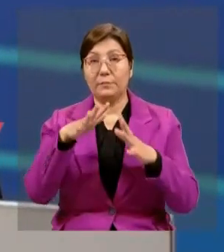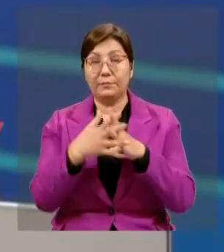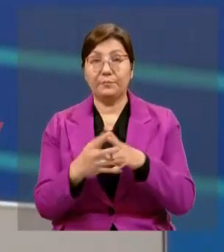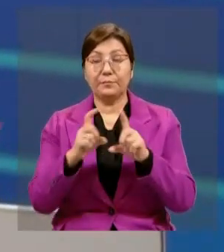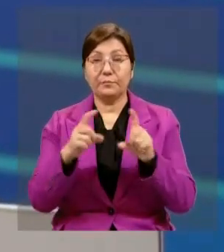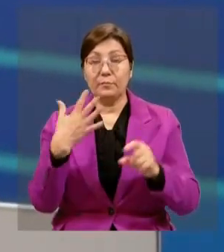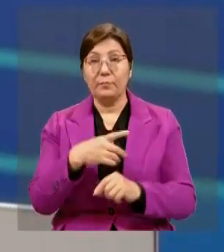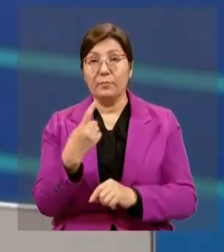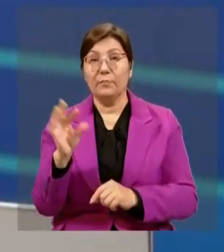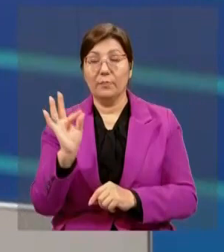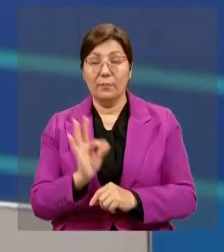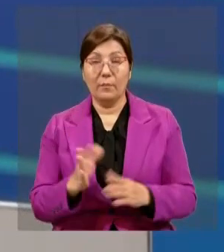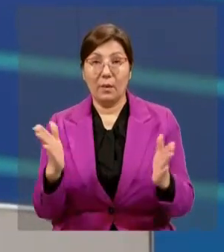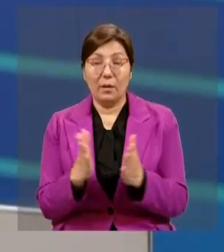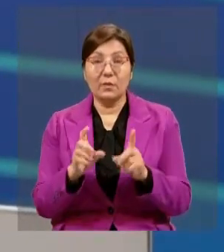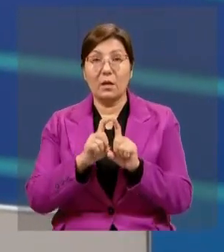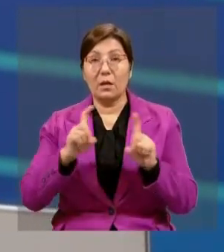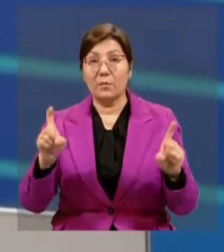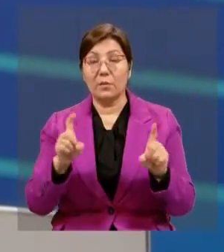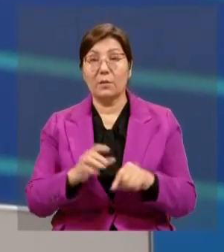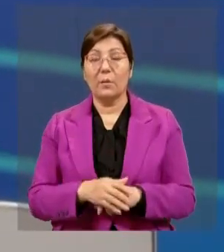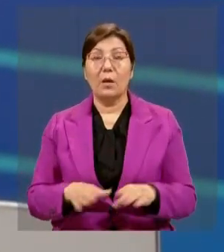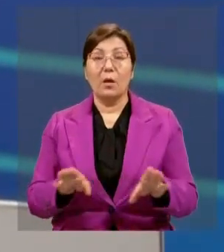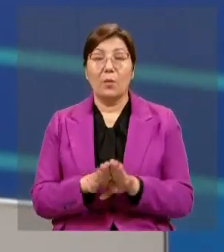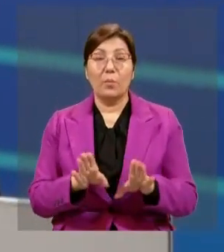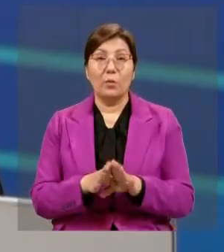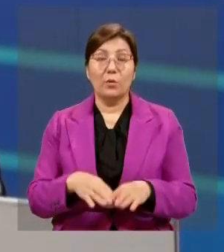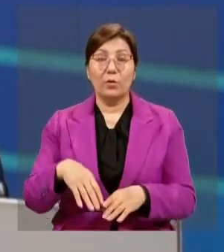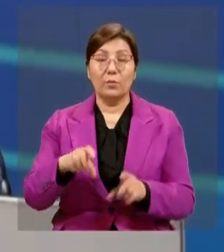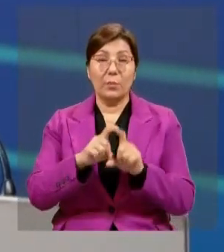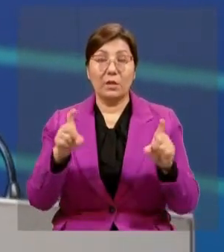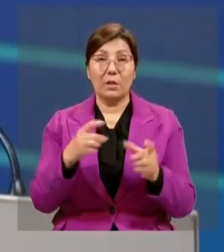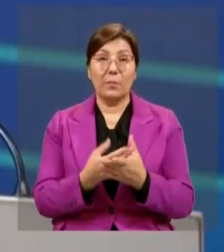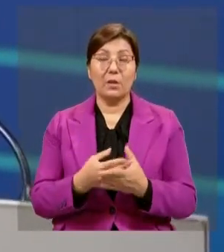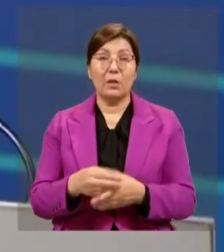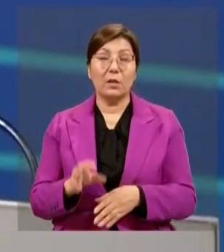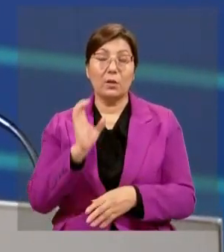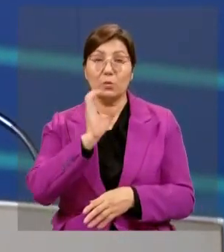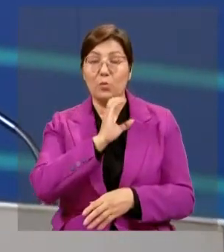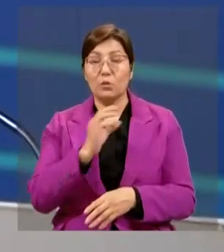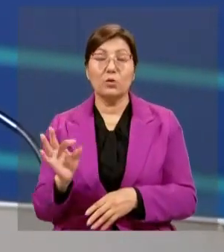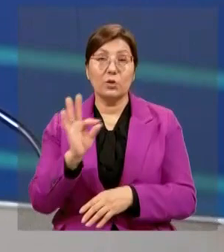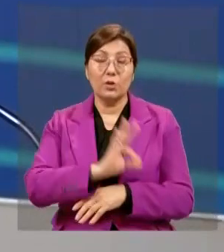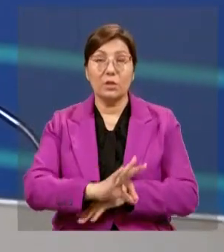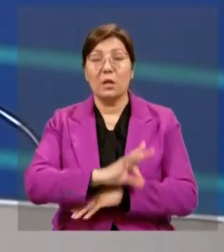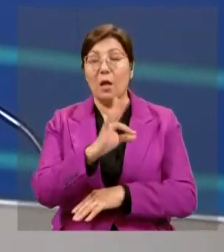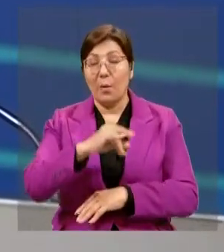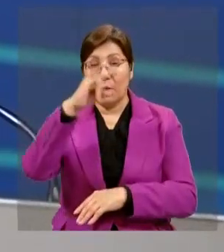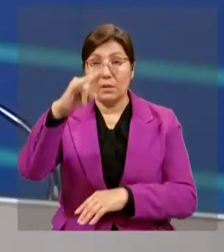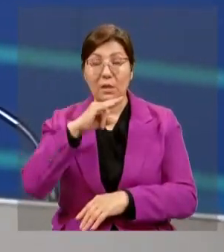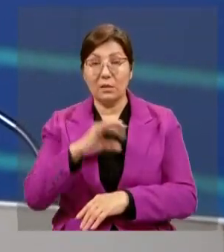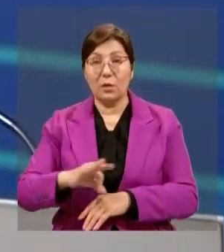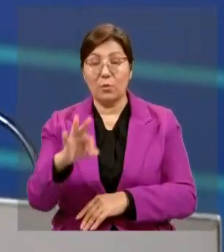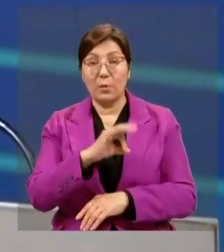мектептердің 51% шағын жинақты мектептерге жатады. Бұл типтегі білім ошақтары әсіресе солтүстік, шығыс, батыс Қазақстан